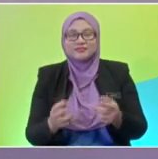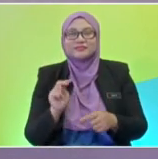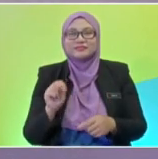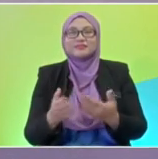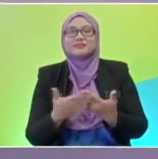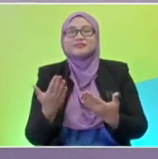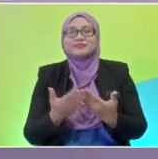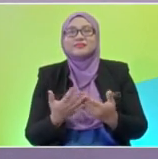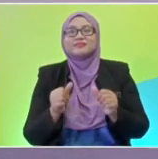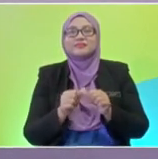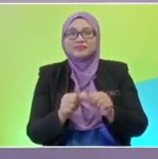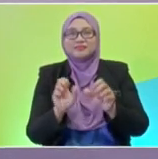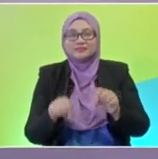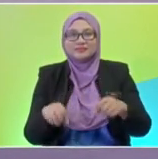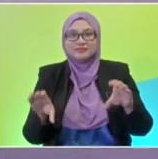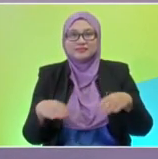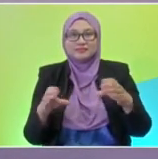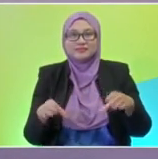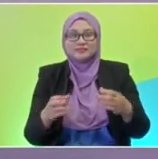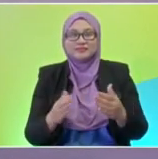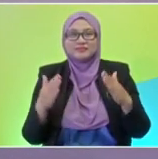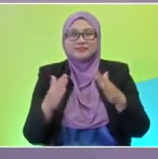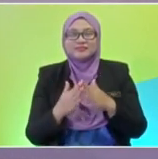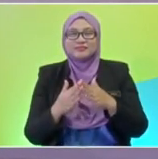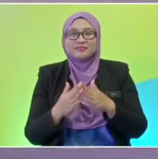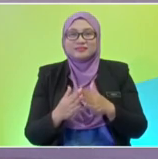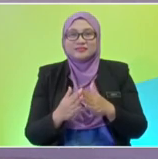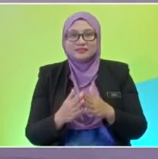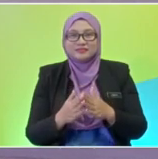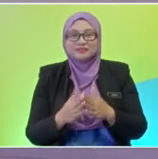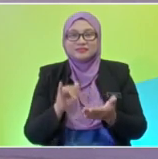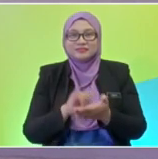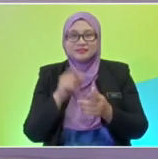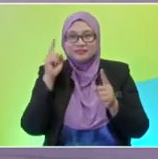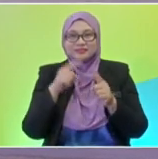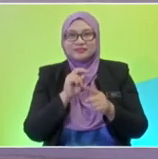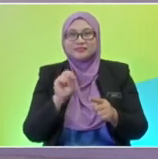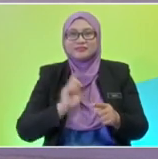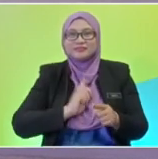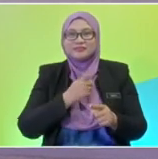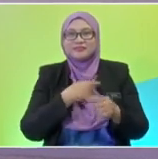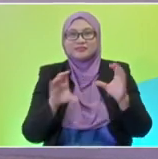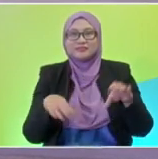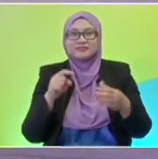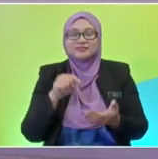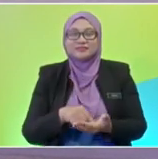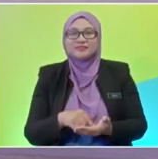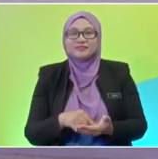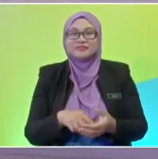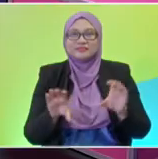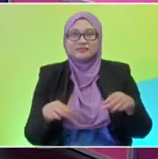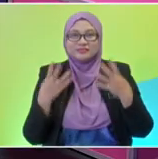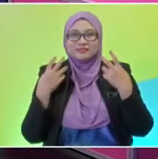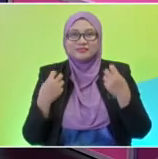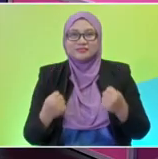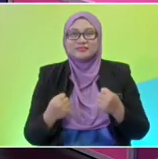di rumah diamalkan di rumah itu tujuan kita buat yang ini yang ini nanti murid-murid ini sebagai hiasan murid-murid boleh